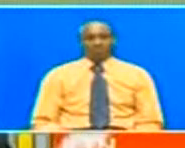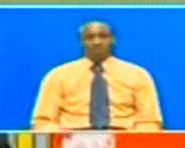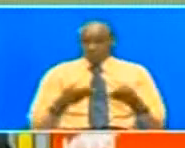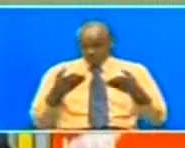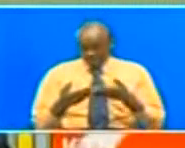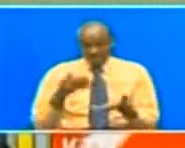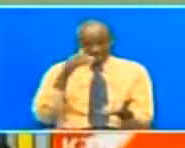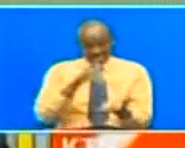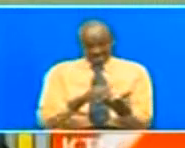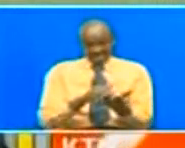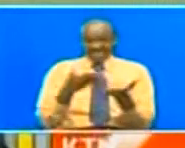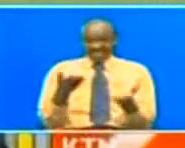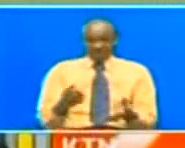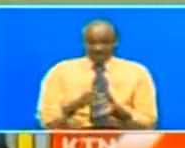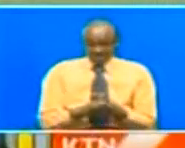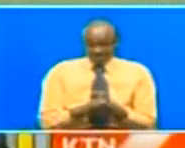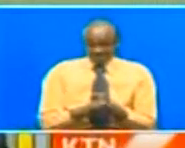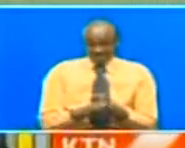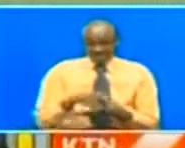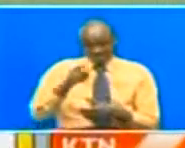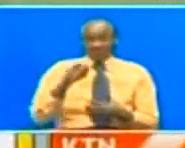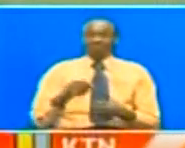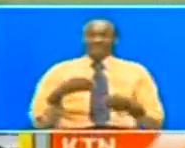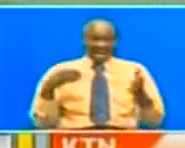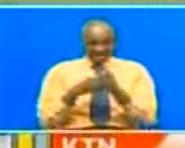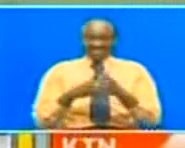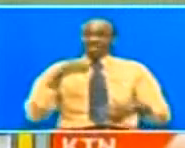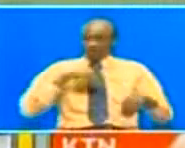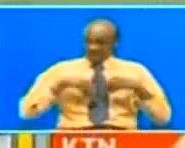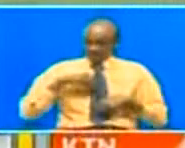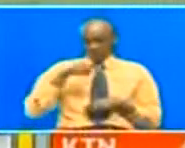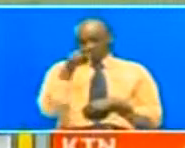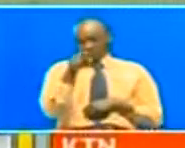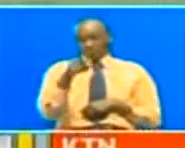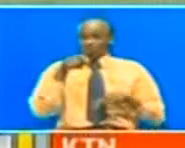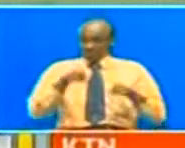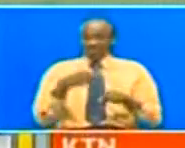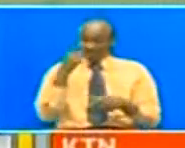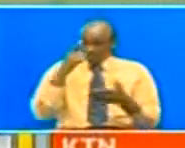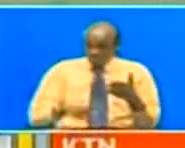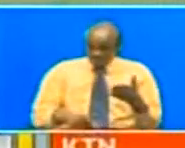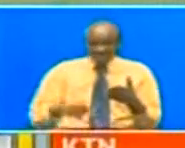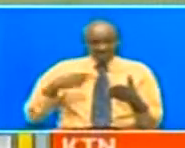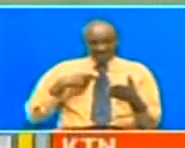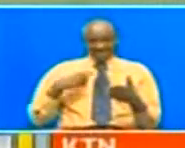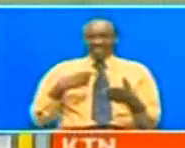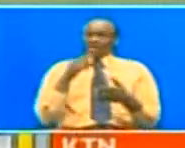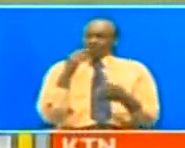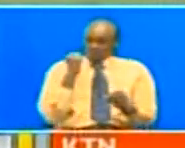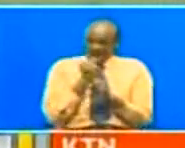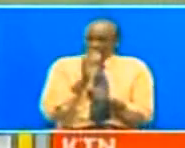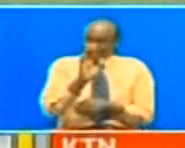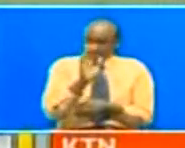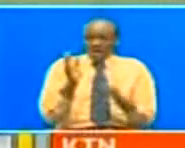Karibu tena mtazamaji. Tume ya maadili na kupambana na ufisadi EACC mapema hii leo imesema uchache wa maafisa wake pamoja